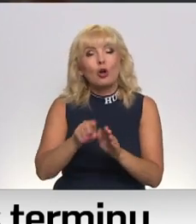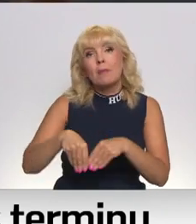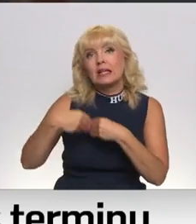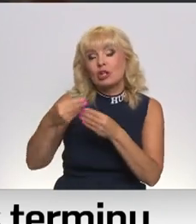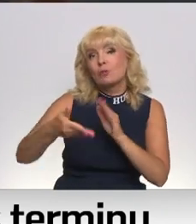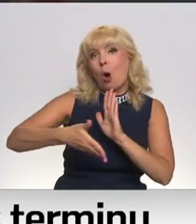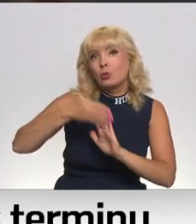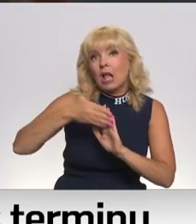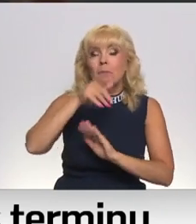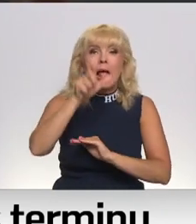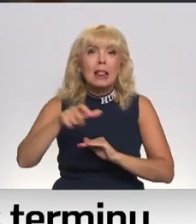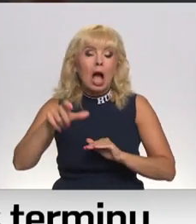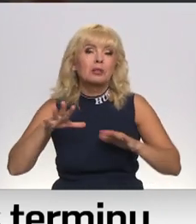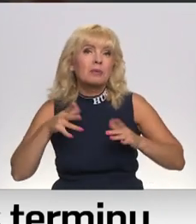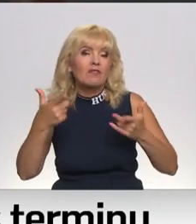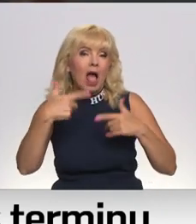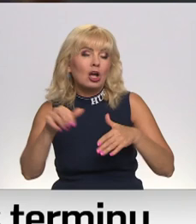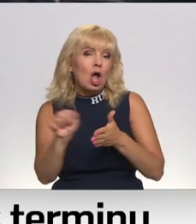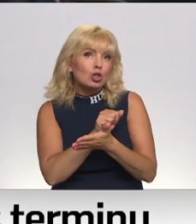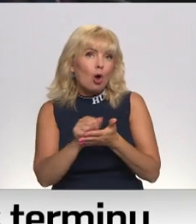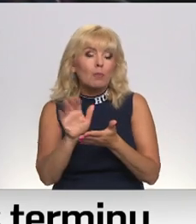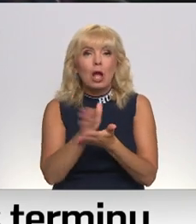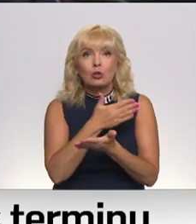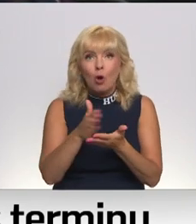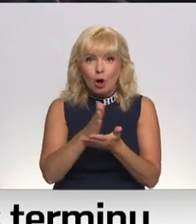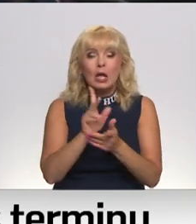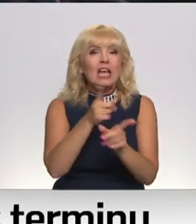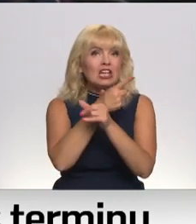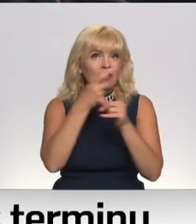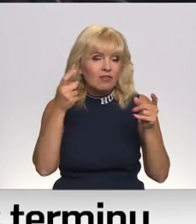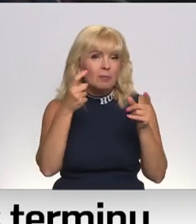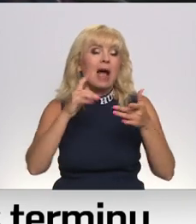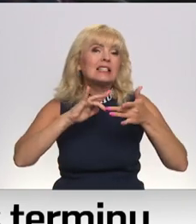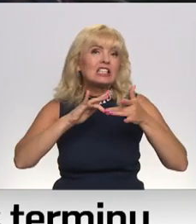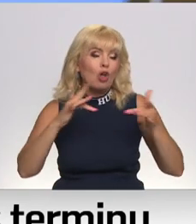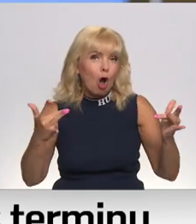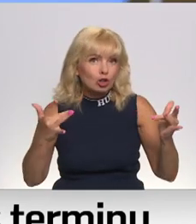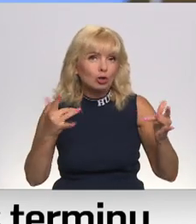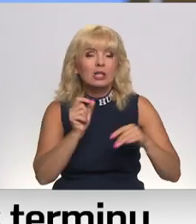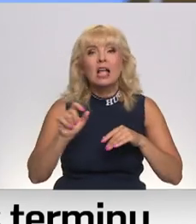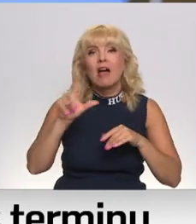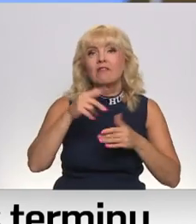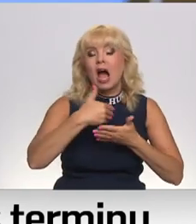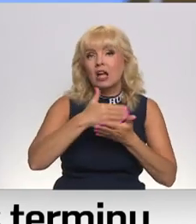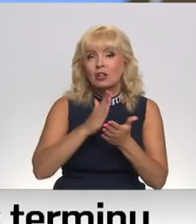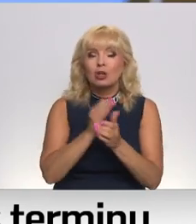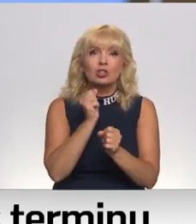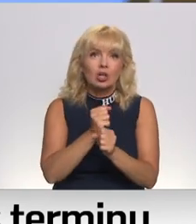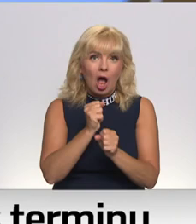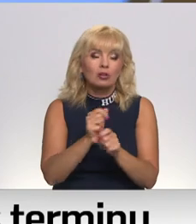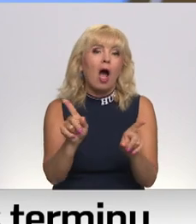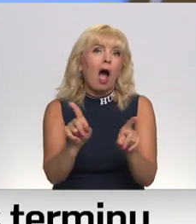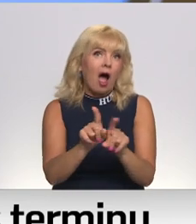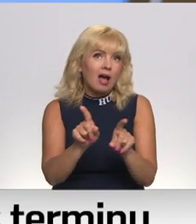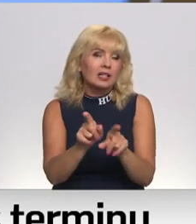uzlabojoties, ļaudis par brīviem laikiem dokumentu nokārtošanai tiekot informēt sociālajos tīklos un vairākas nodaļas strādā arī